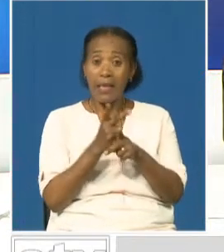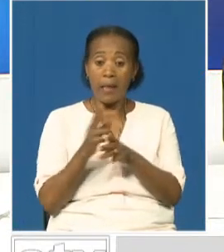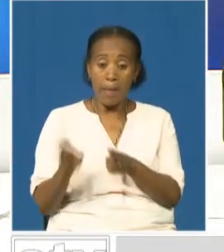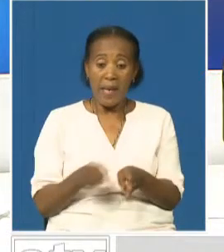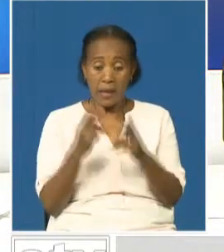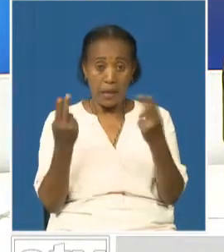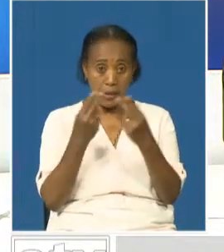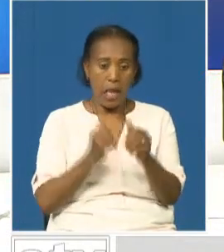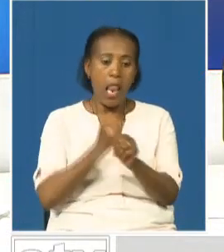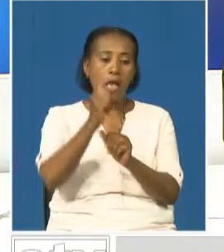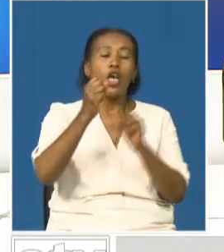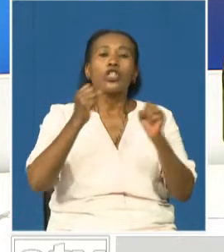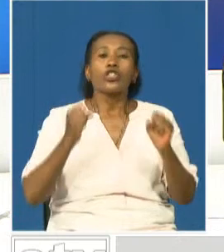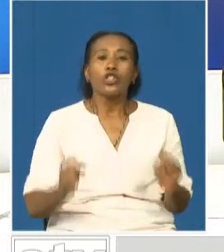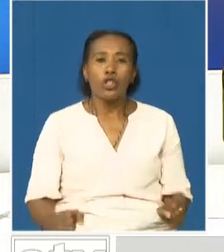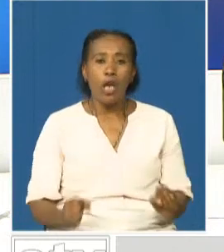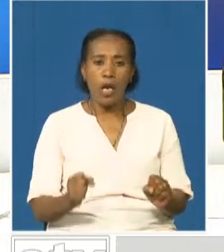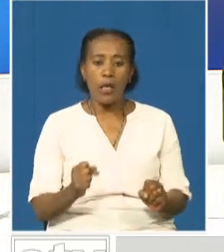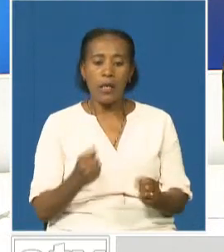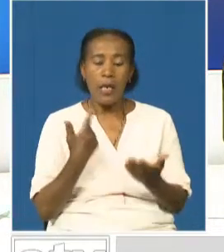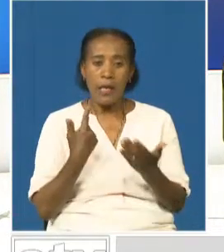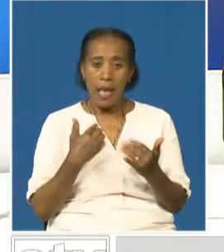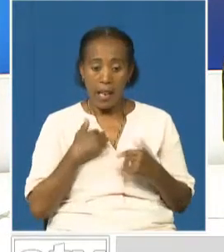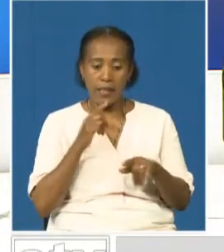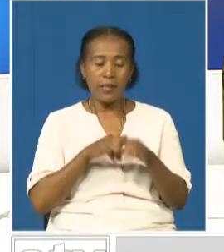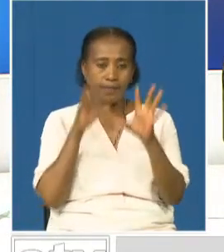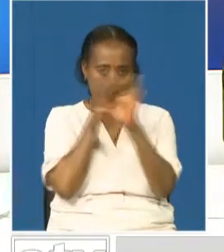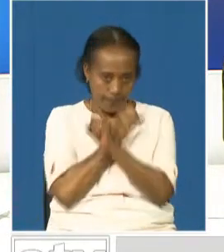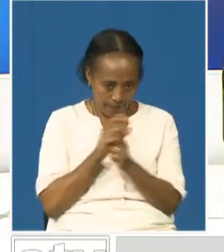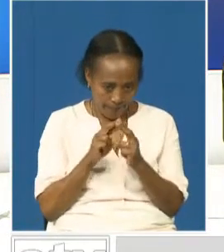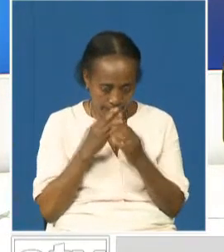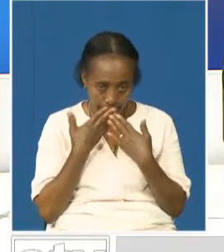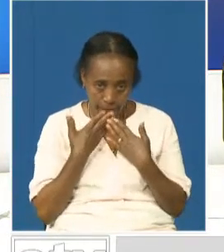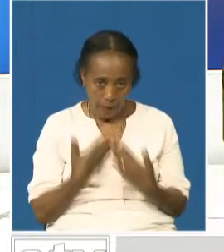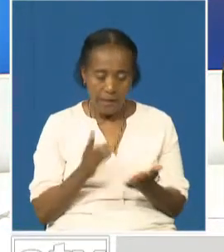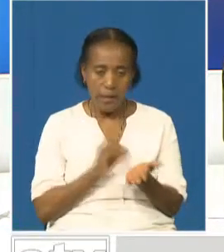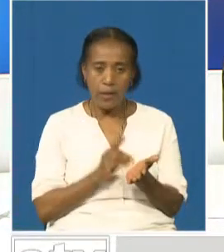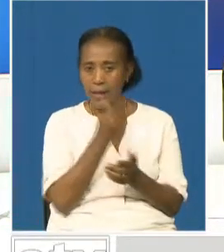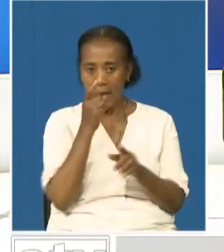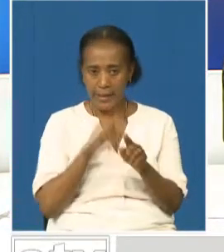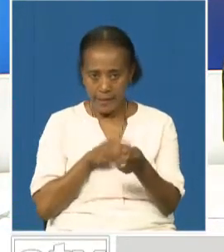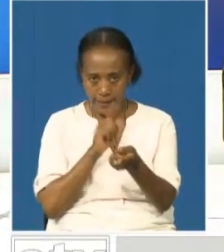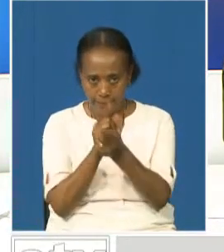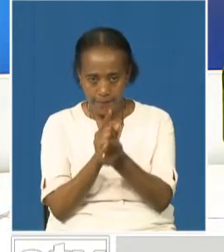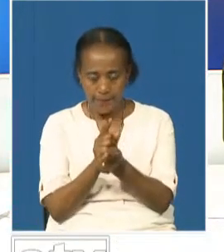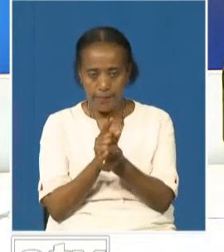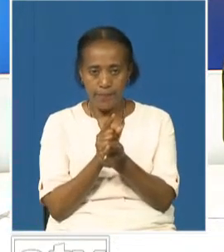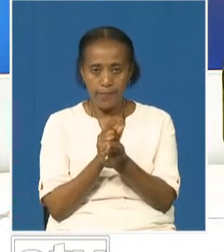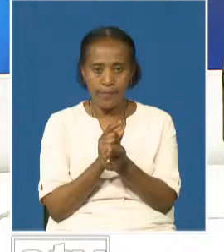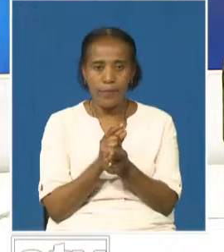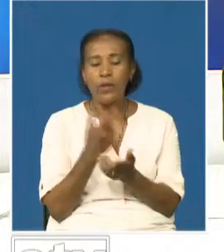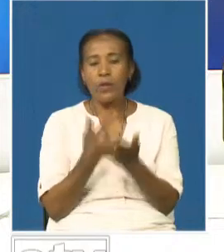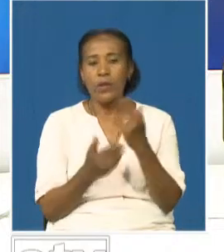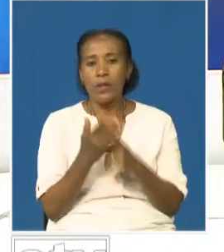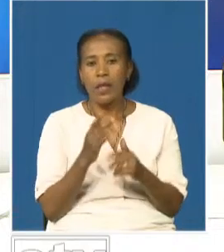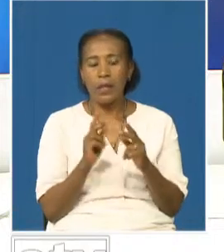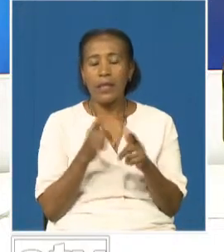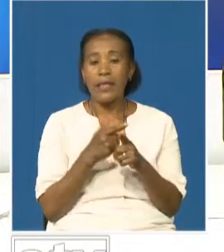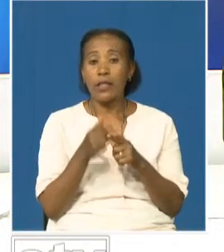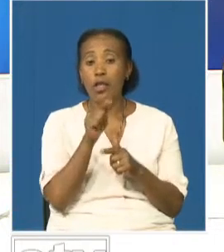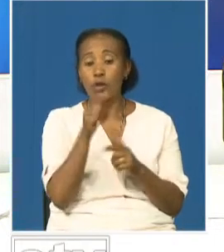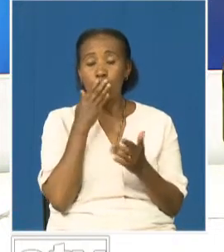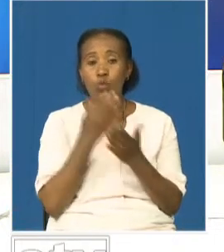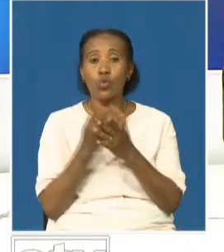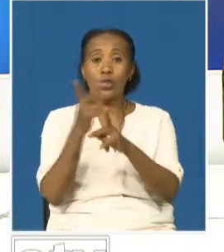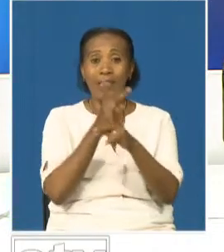ከተጠቀምንባቸው ሊያሻግረን ይችላል ያለን ጊዜ ያጠናቀናል እናመሰግናለን ዶክተር ሌላ ጊዜ ደግሞ እንገናኛለን ብዬ ተስፋ አድርጋለሁ እንግዲህ ለርሶም